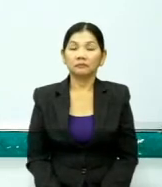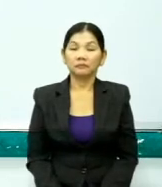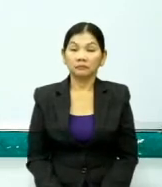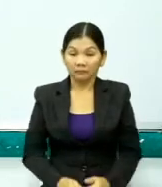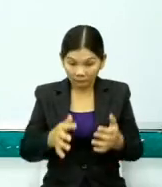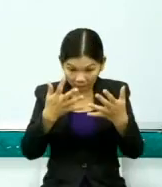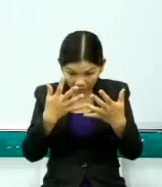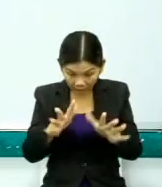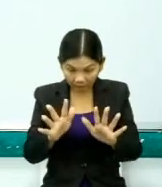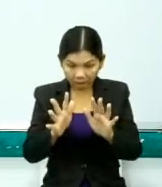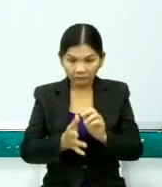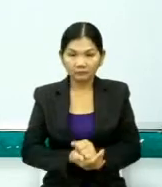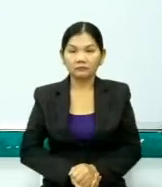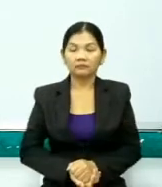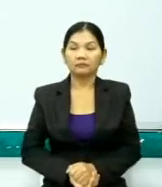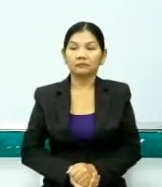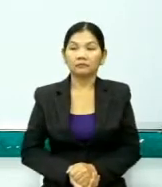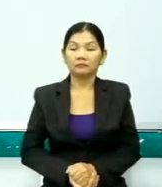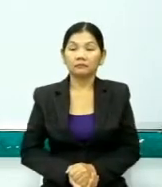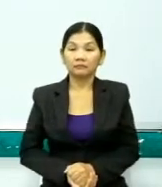này con